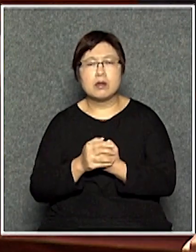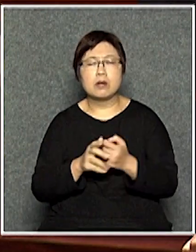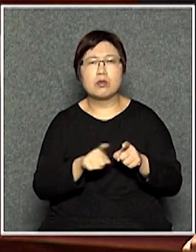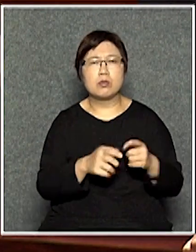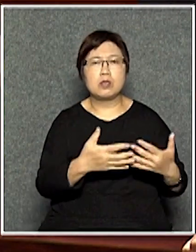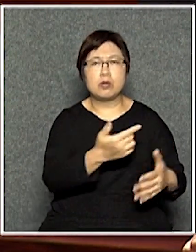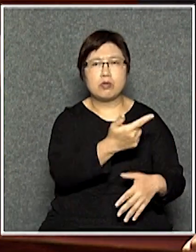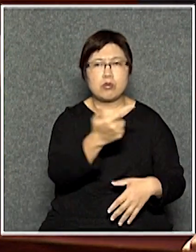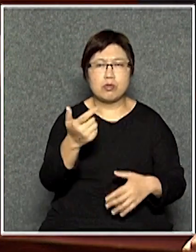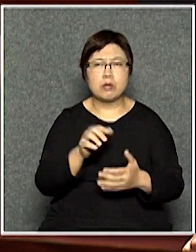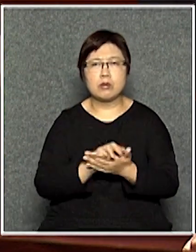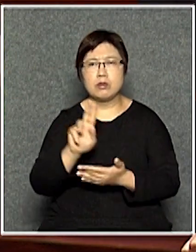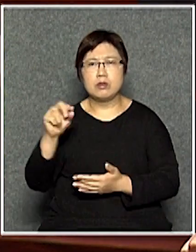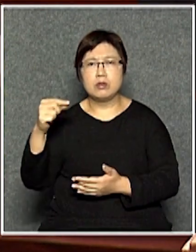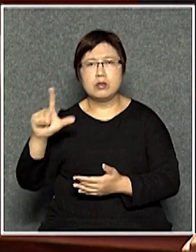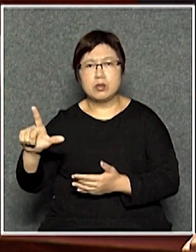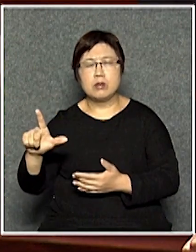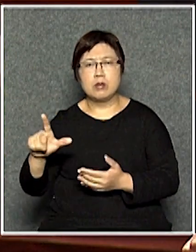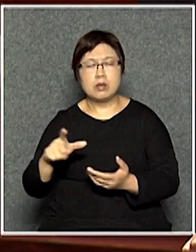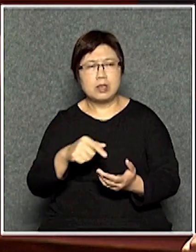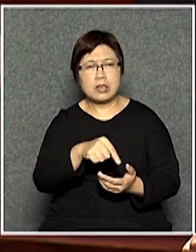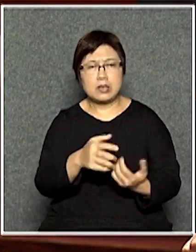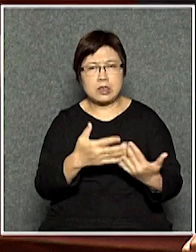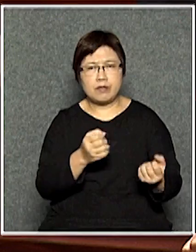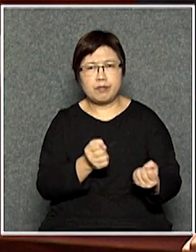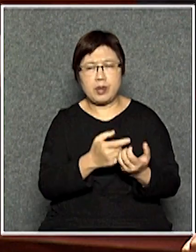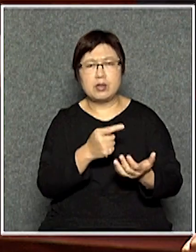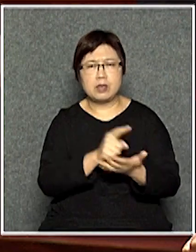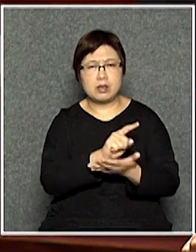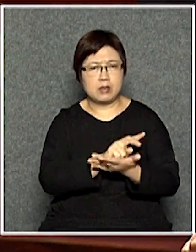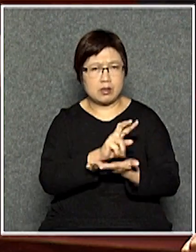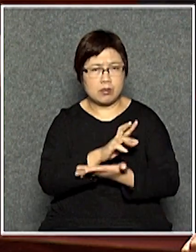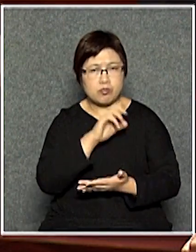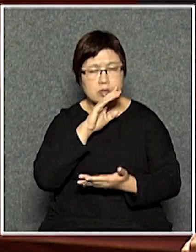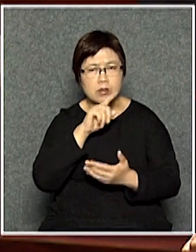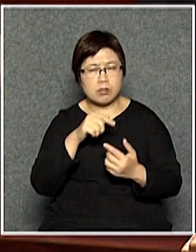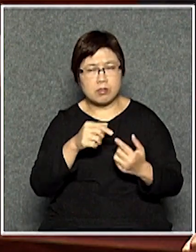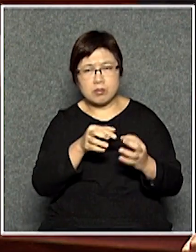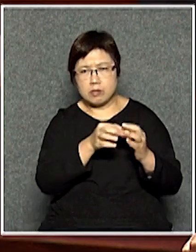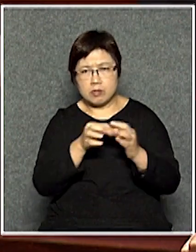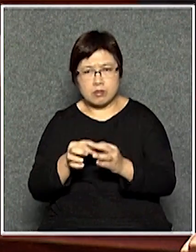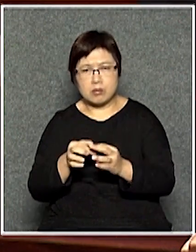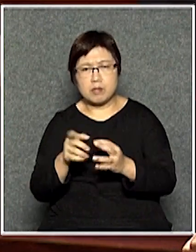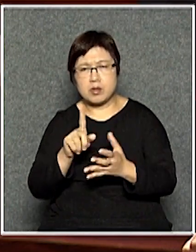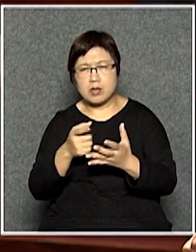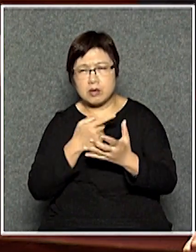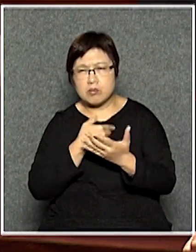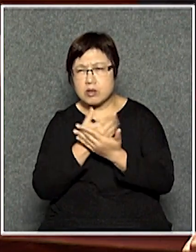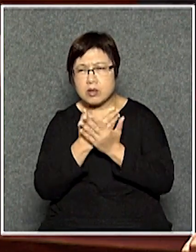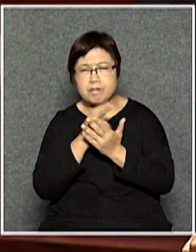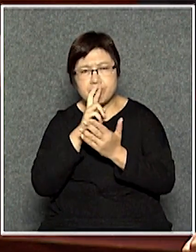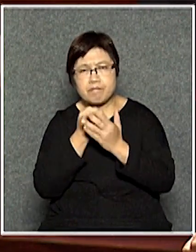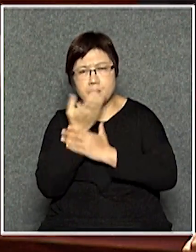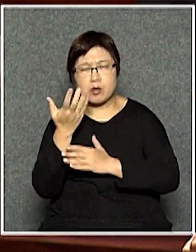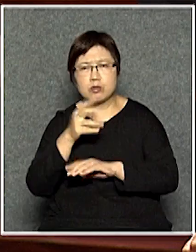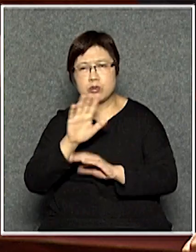出，喂 UGL 發生了幾年了，這件事如果有下文的，什麼都爆了出來了，捅了